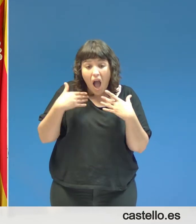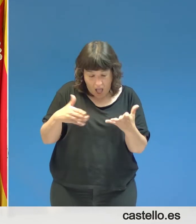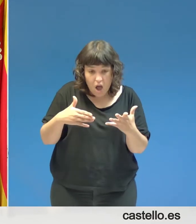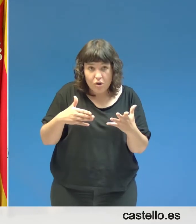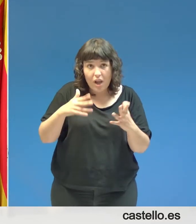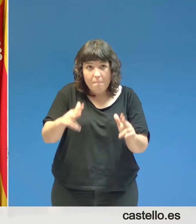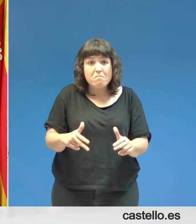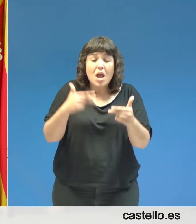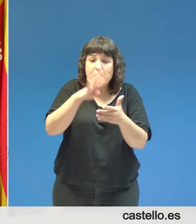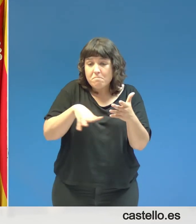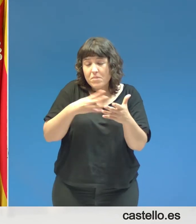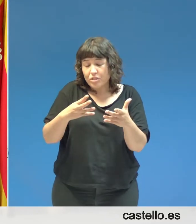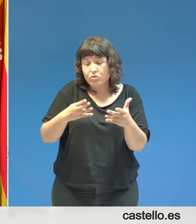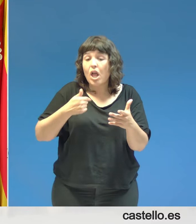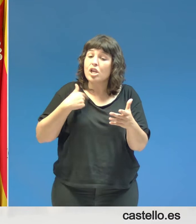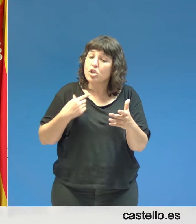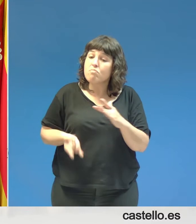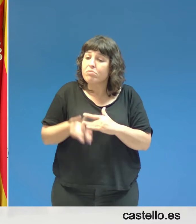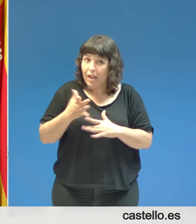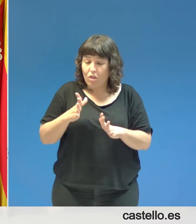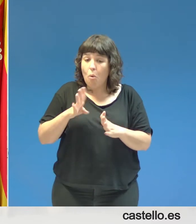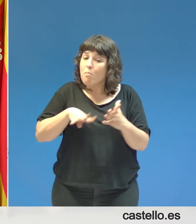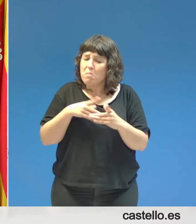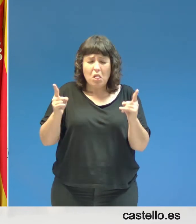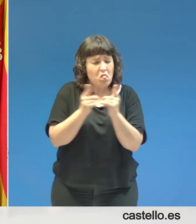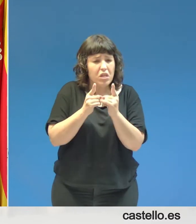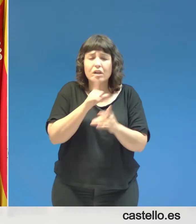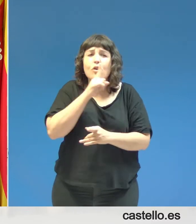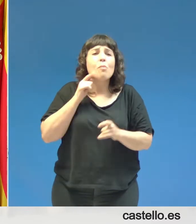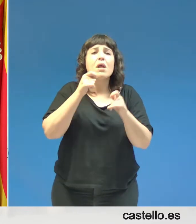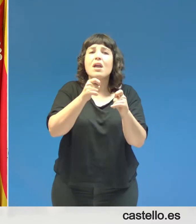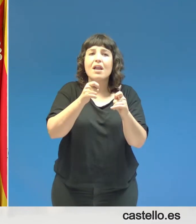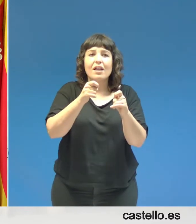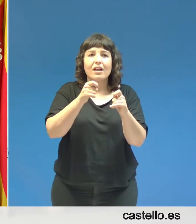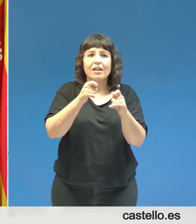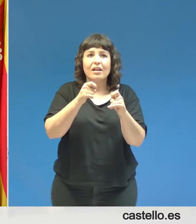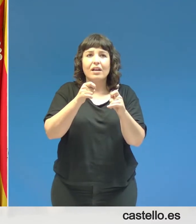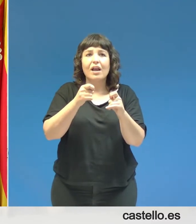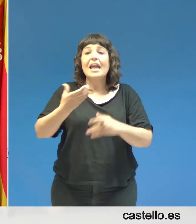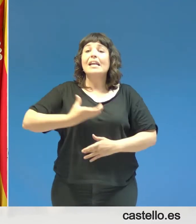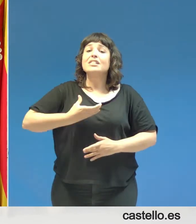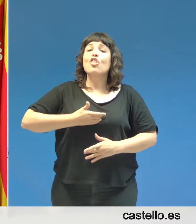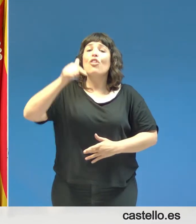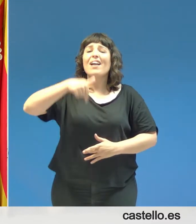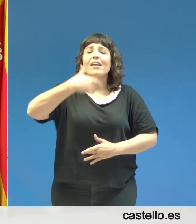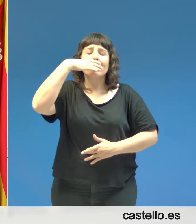que jo mateix he creat. Un xicotet poema que ha anomenat Regidor de Castelló.